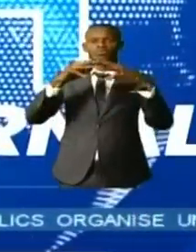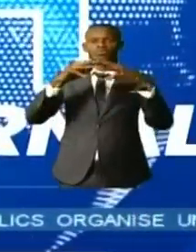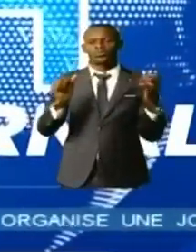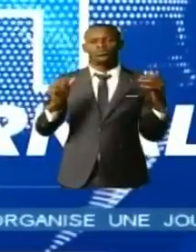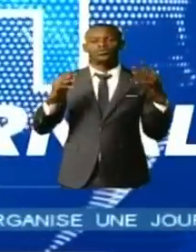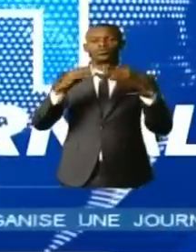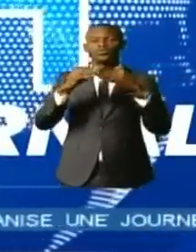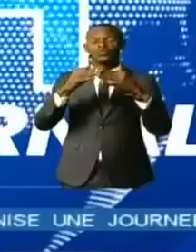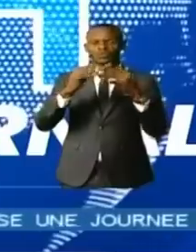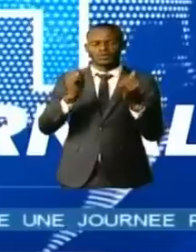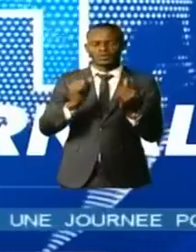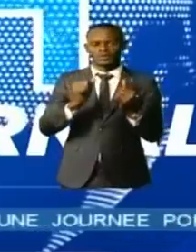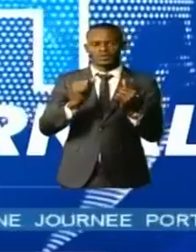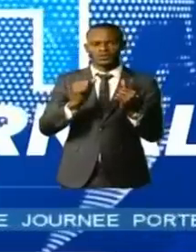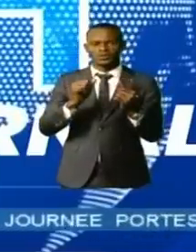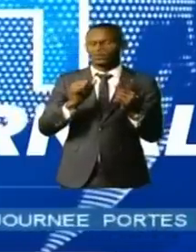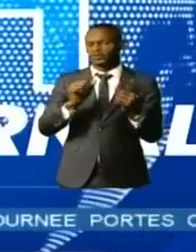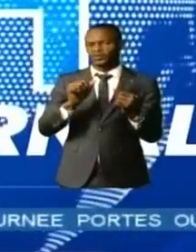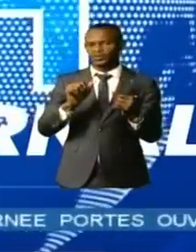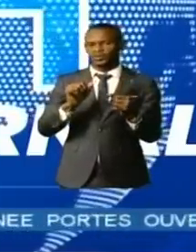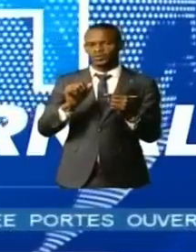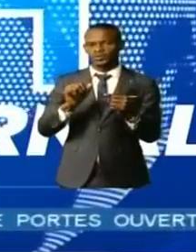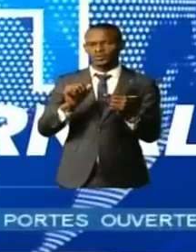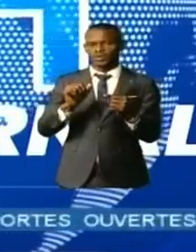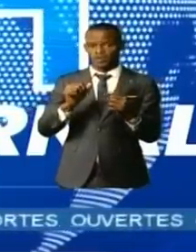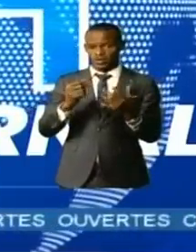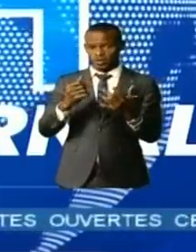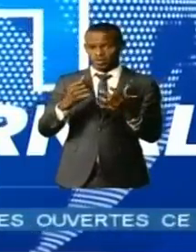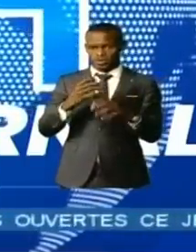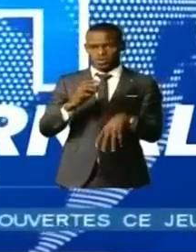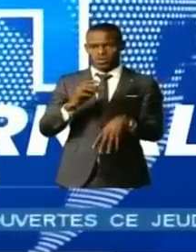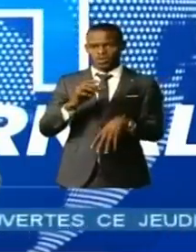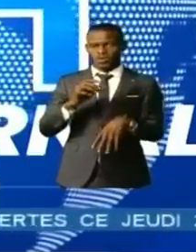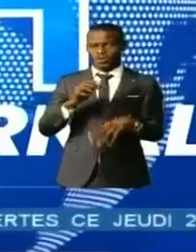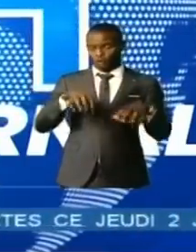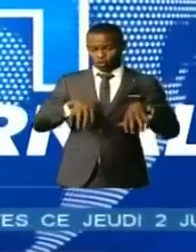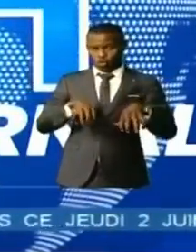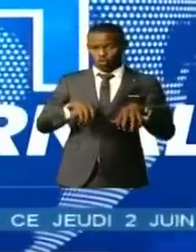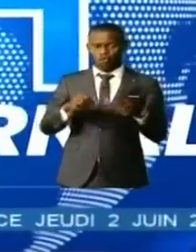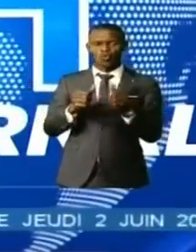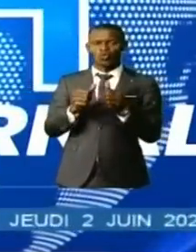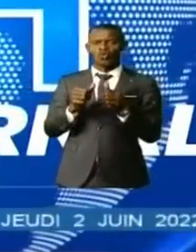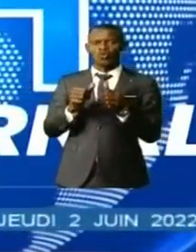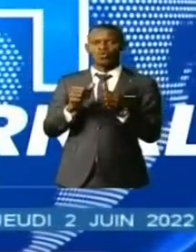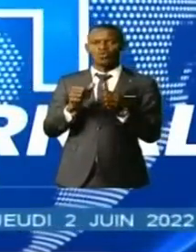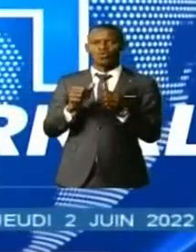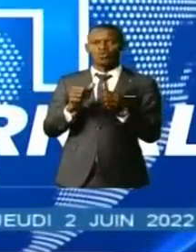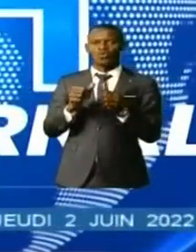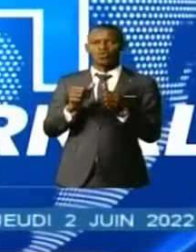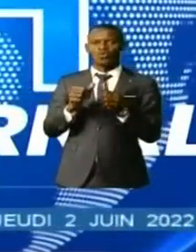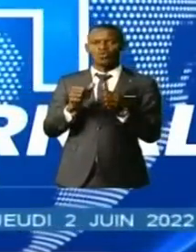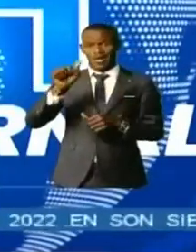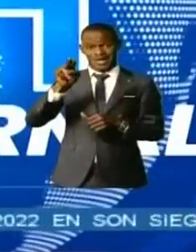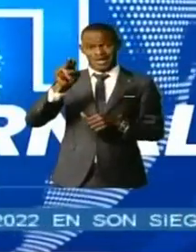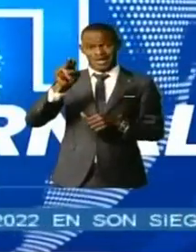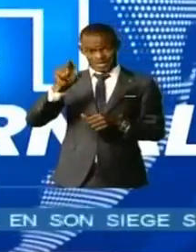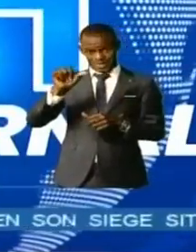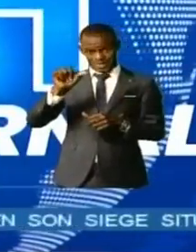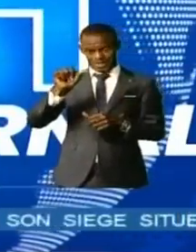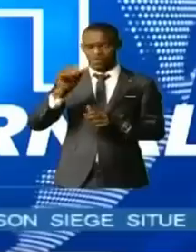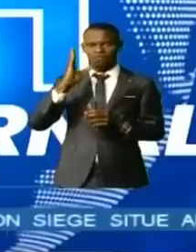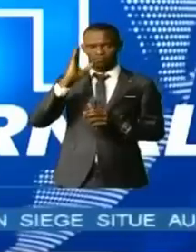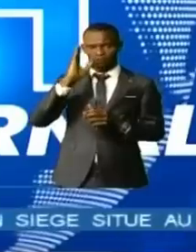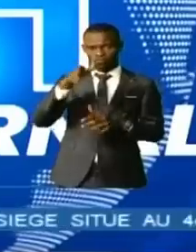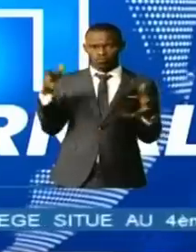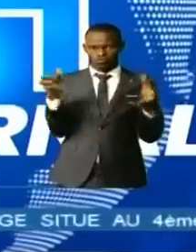se tenir ici à Kinshasa, une forte délégation d'hommes d'affaires ougandais est arrivée ce dimanche. Ils ont été accueillis par le ministre du Commerce